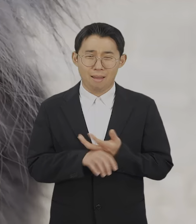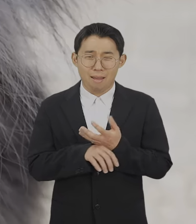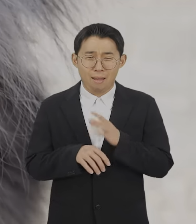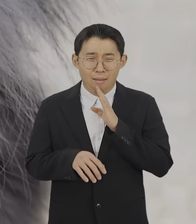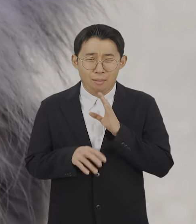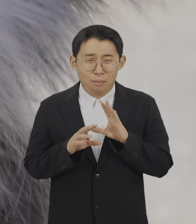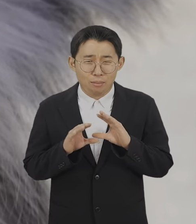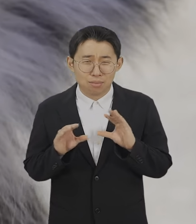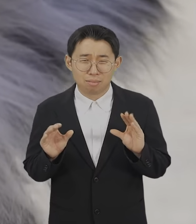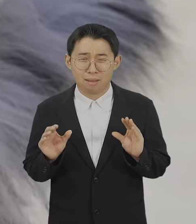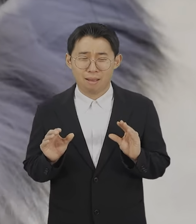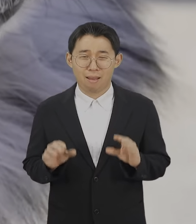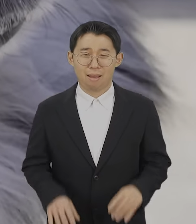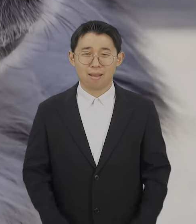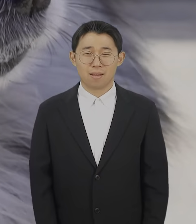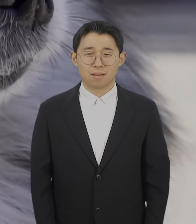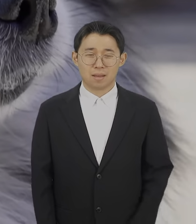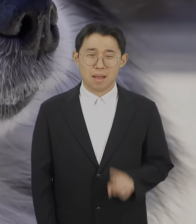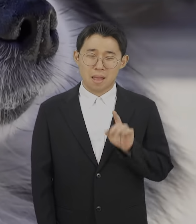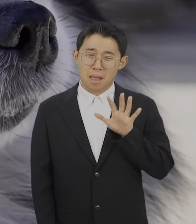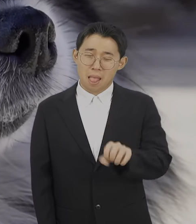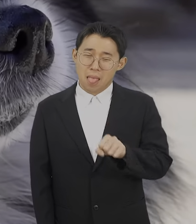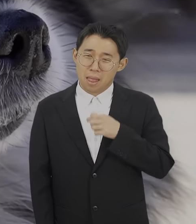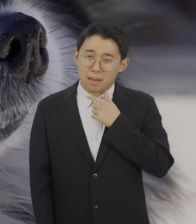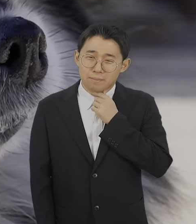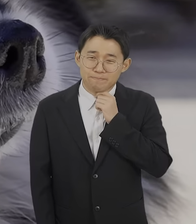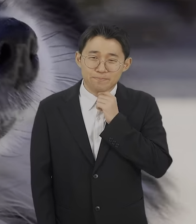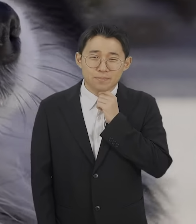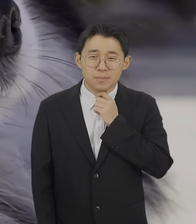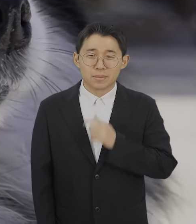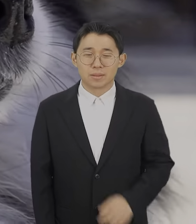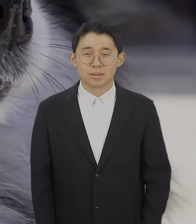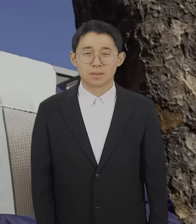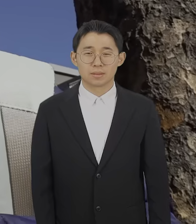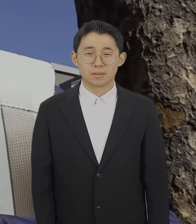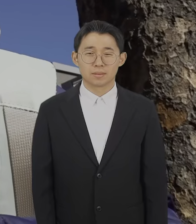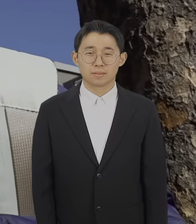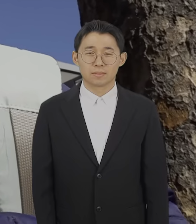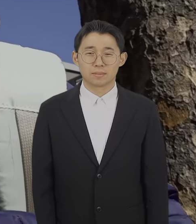진짜 털도 부드러워 보이네. 한번 만져보고 싶다.